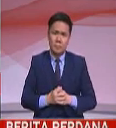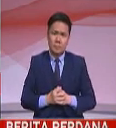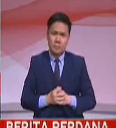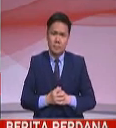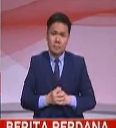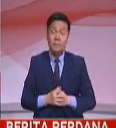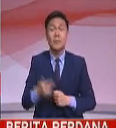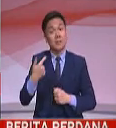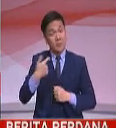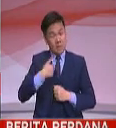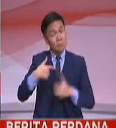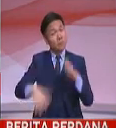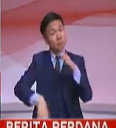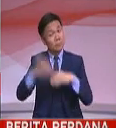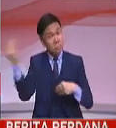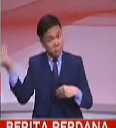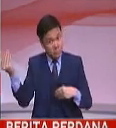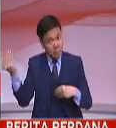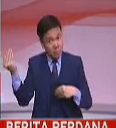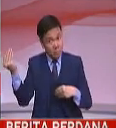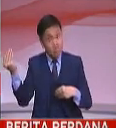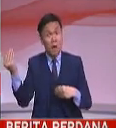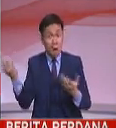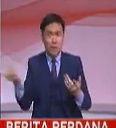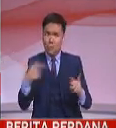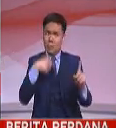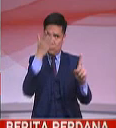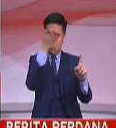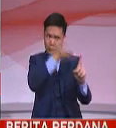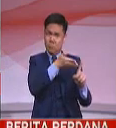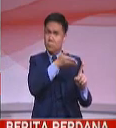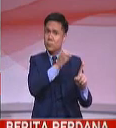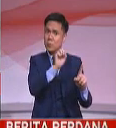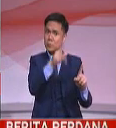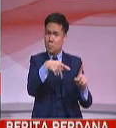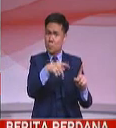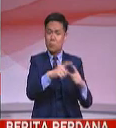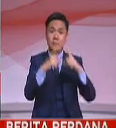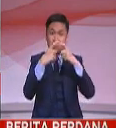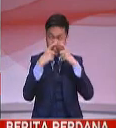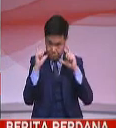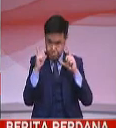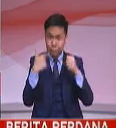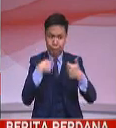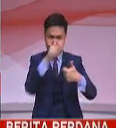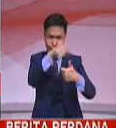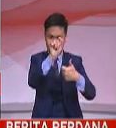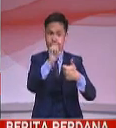Macam saya keluar, memang saya patut SOP, pakai penutup muka.